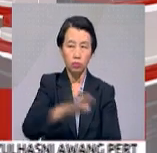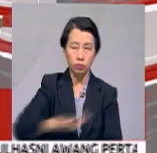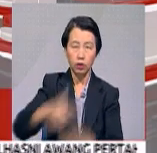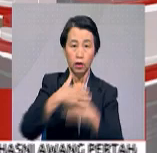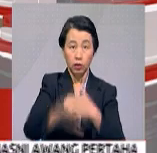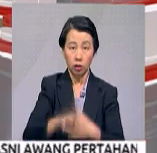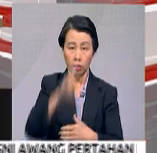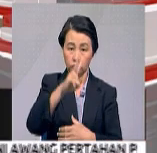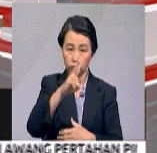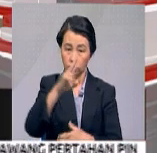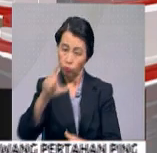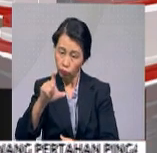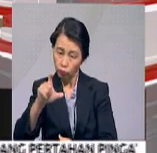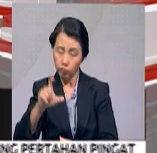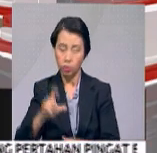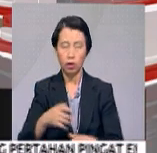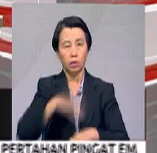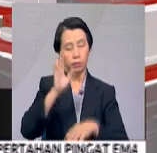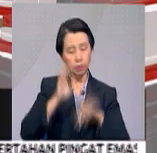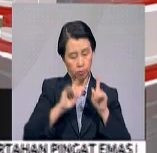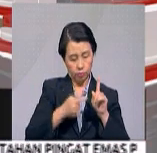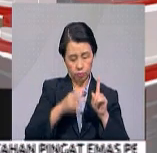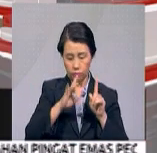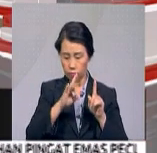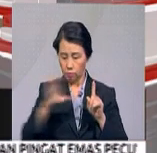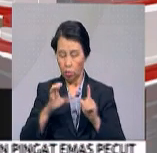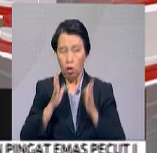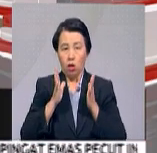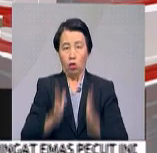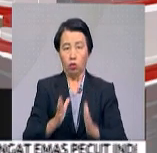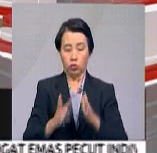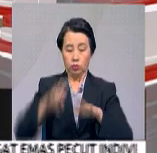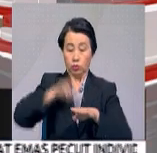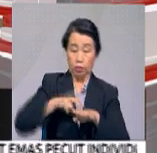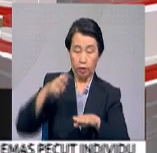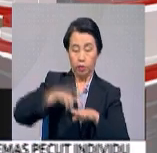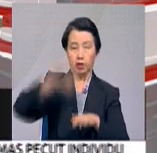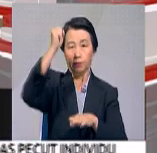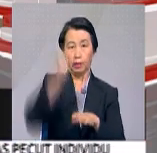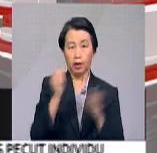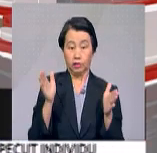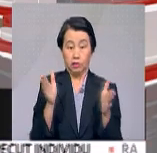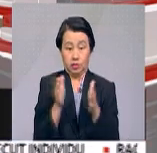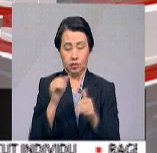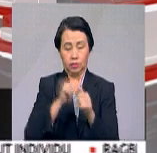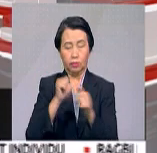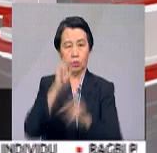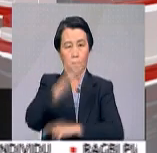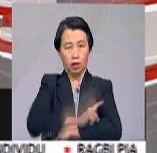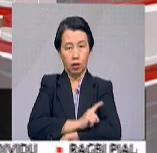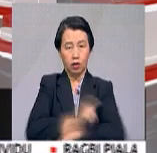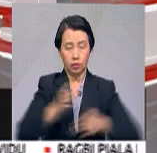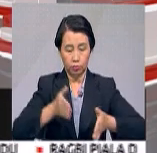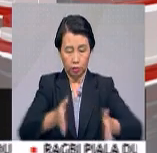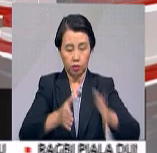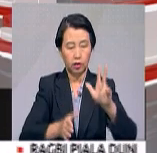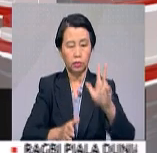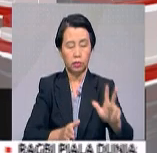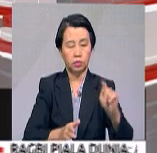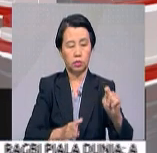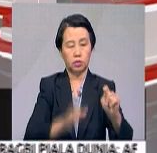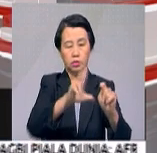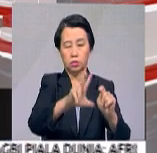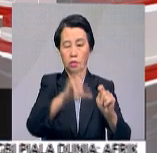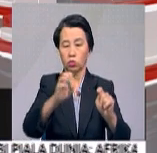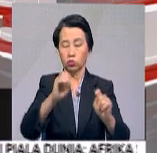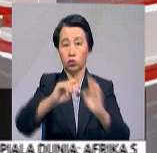selepas 2 bulan, hampir 1,800 pengguna menggunakan perkhidmatan bas mini setiap hari di laluan T300